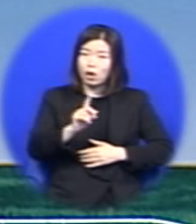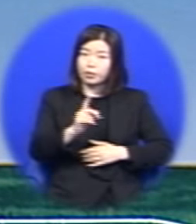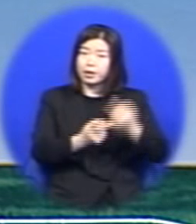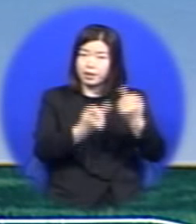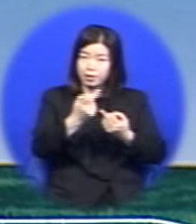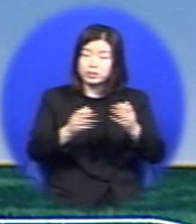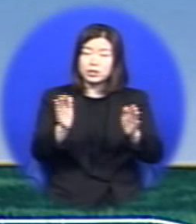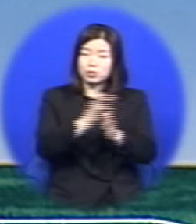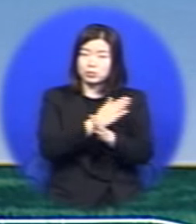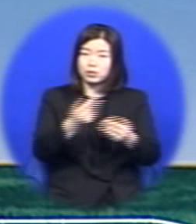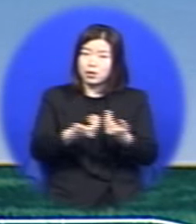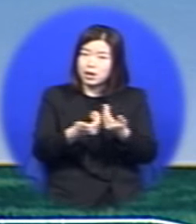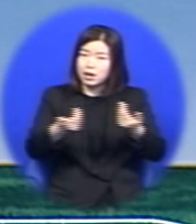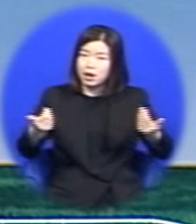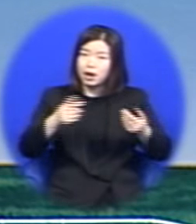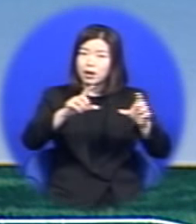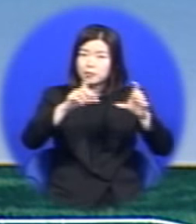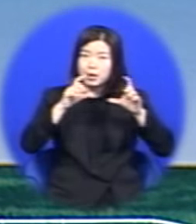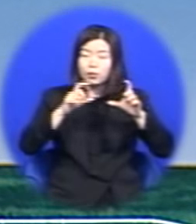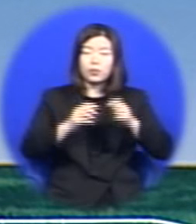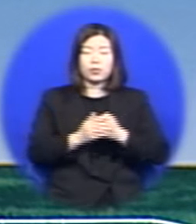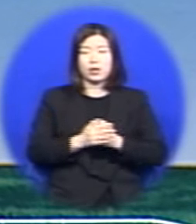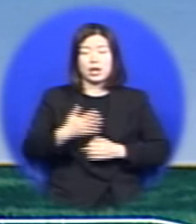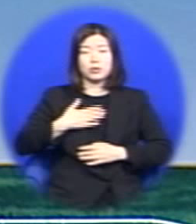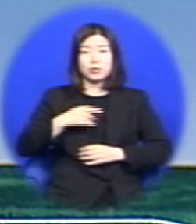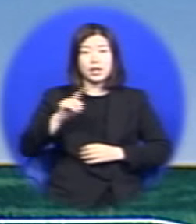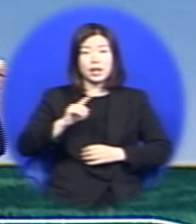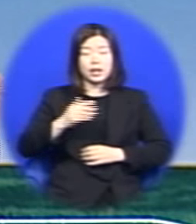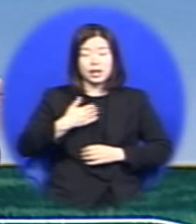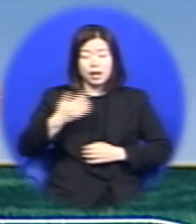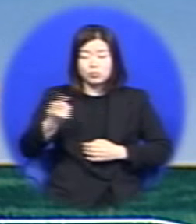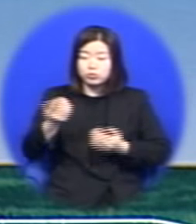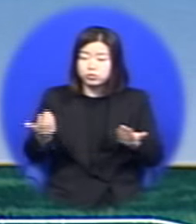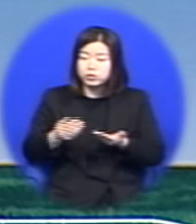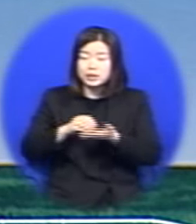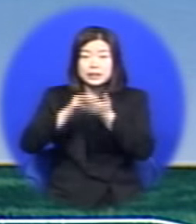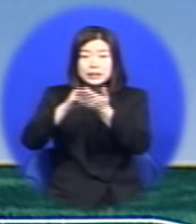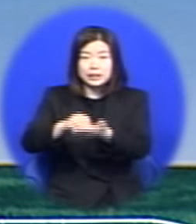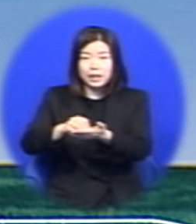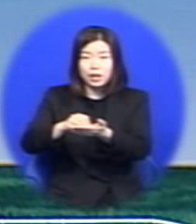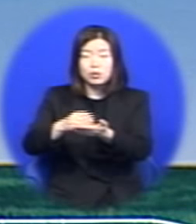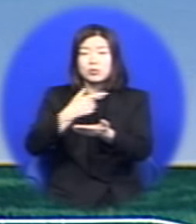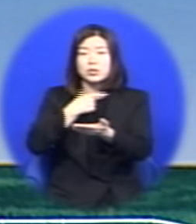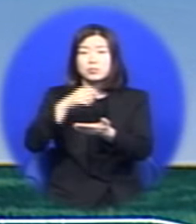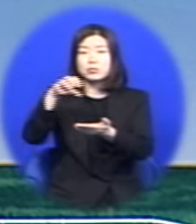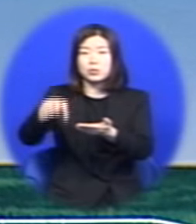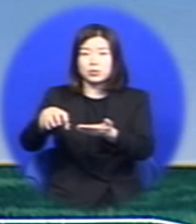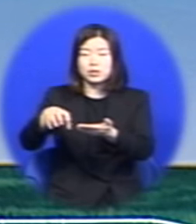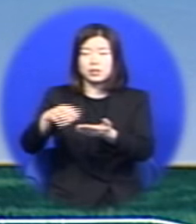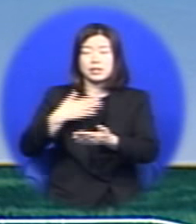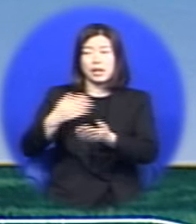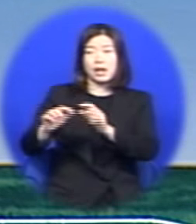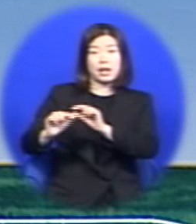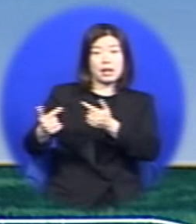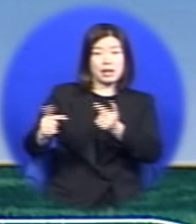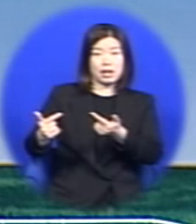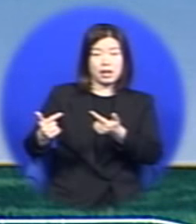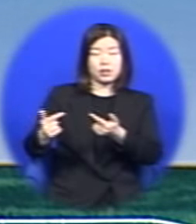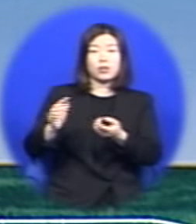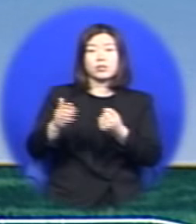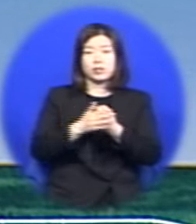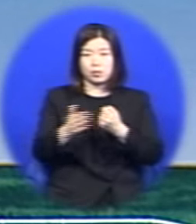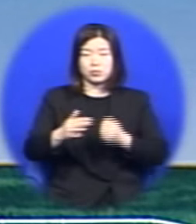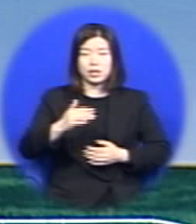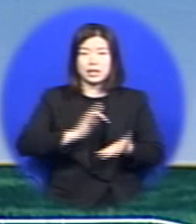형제로부터 결별을 선언당하고 내가 그렇게 들어가고 싶은 직장에서 나를 거부하는 이런 일 때문에